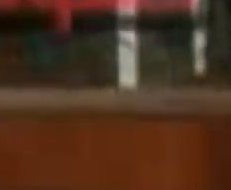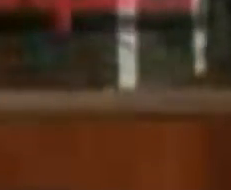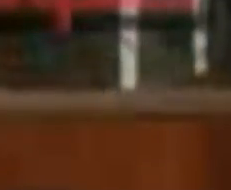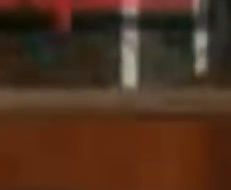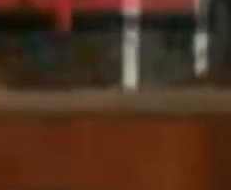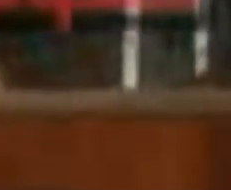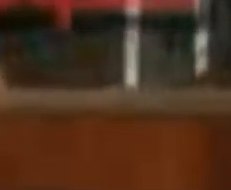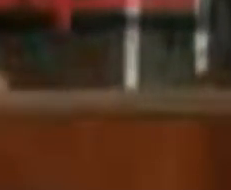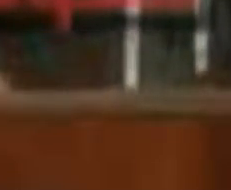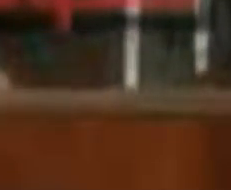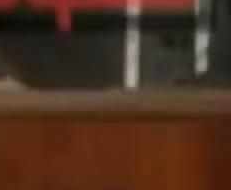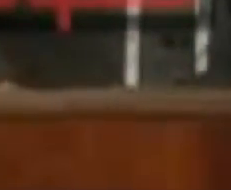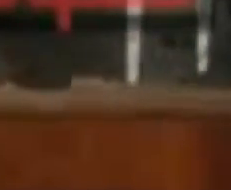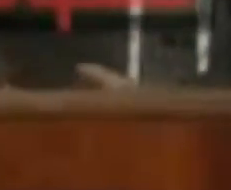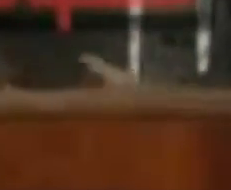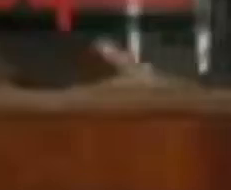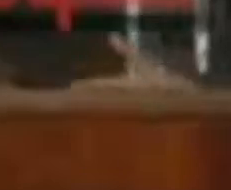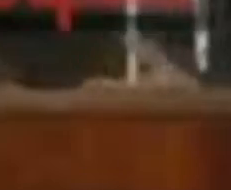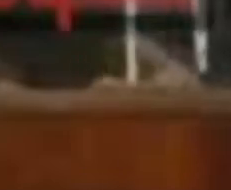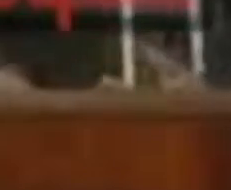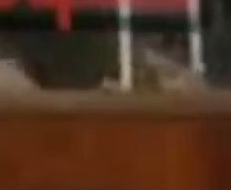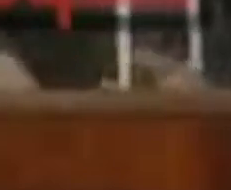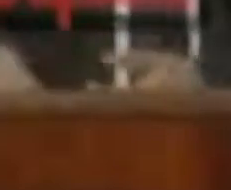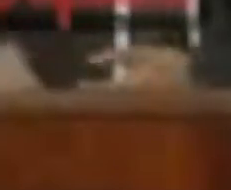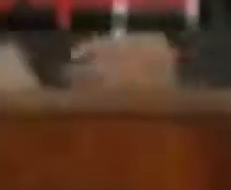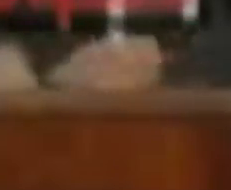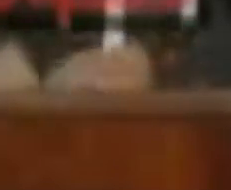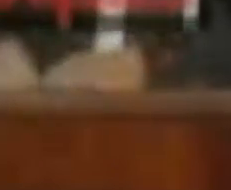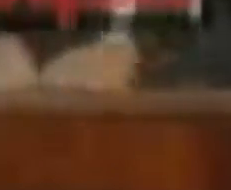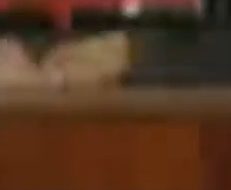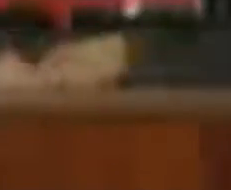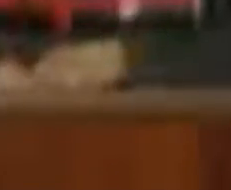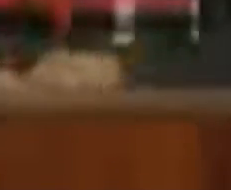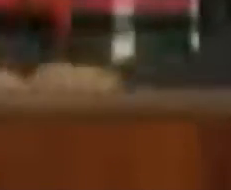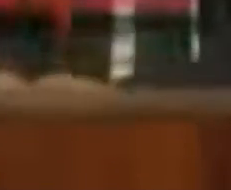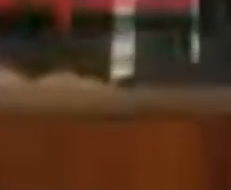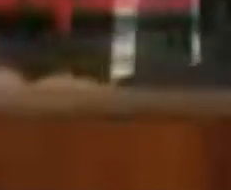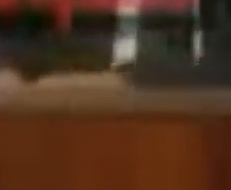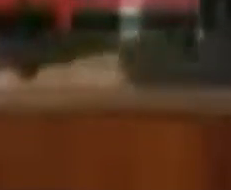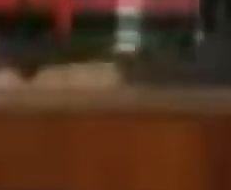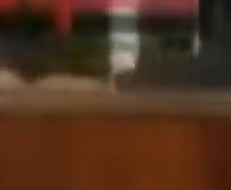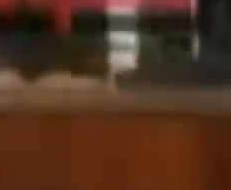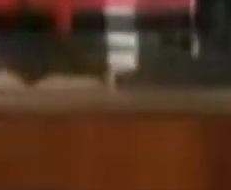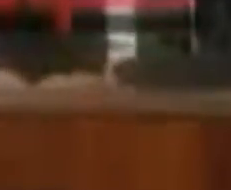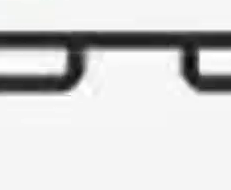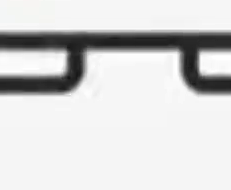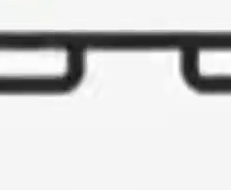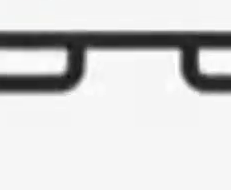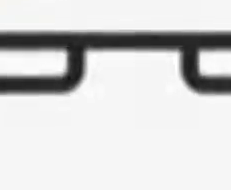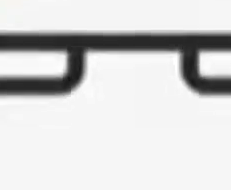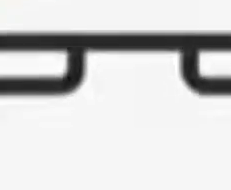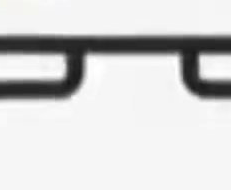تعقيب للفريق الاشتراكي اللي تقدم احد النواب مشكور السيدة